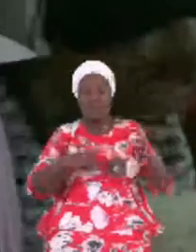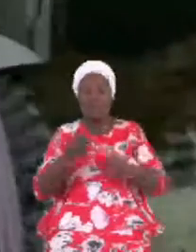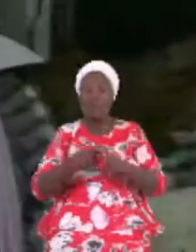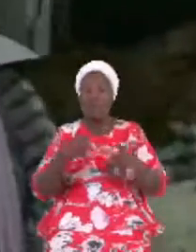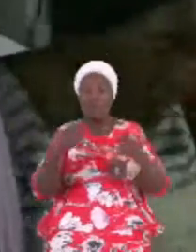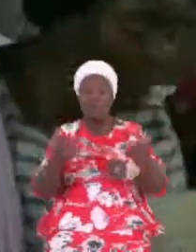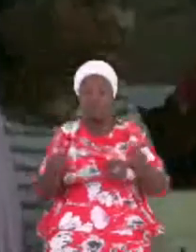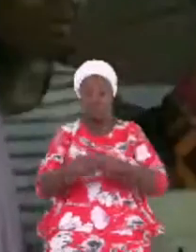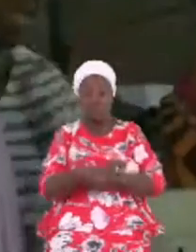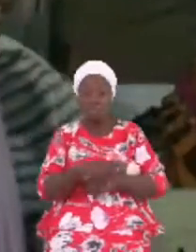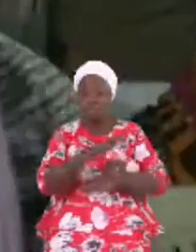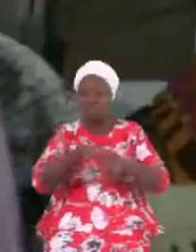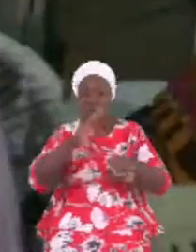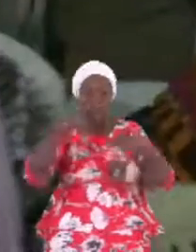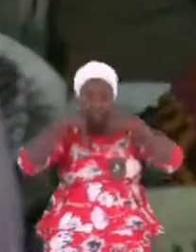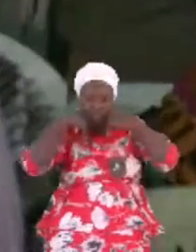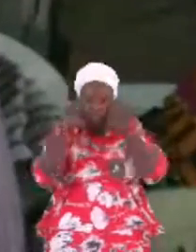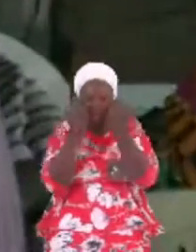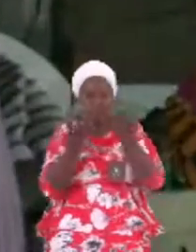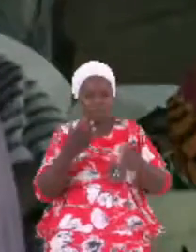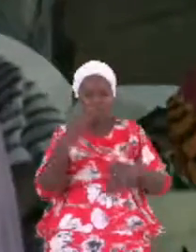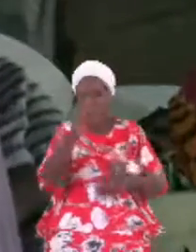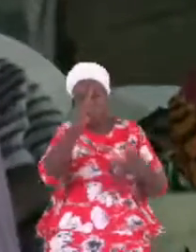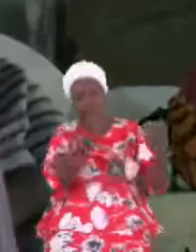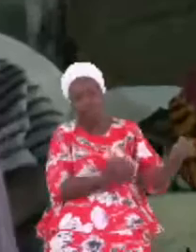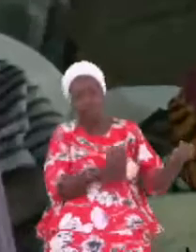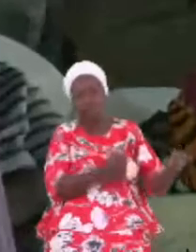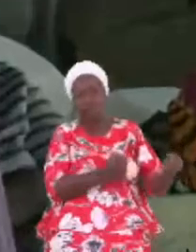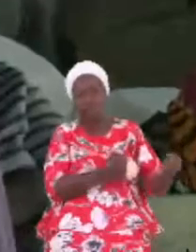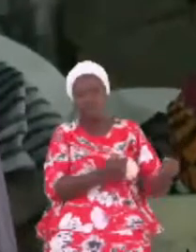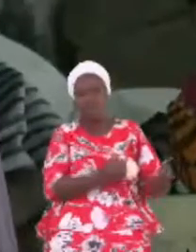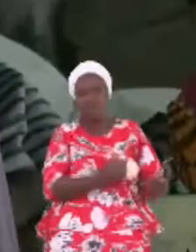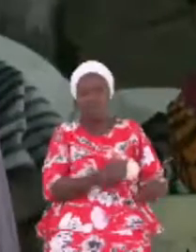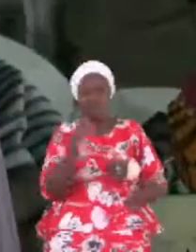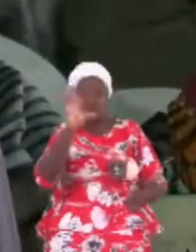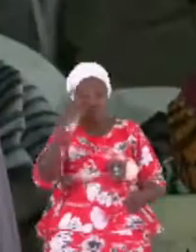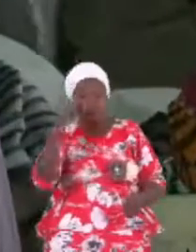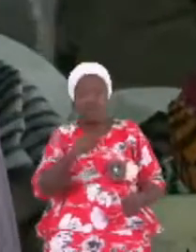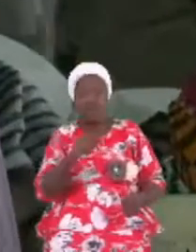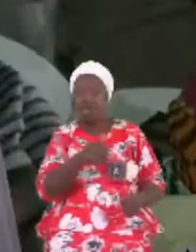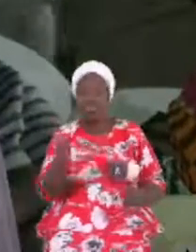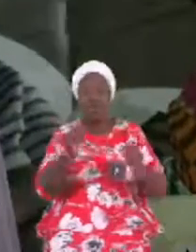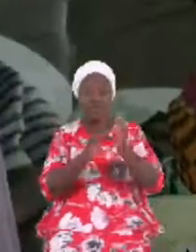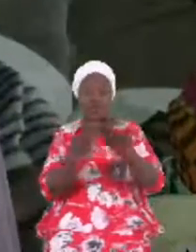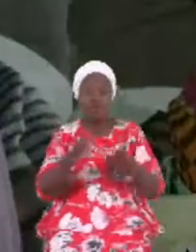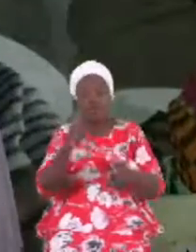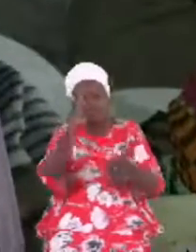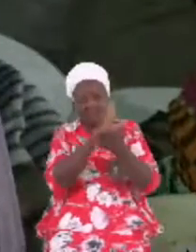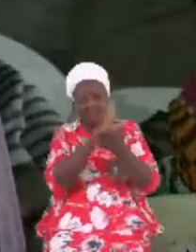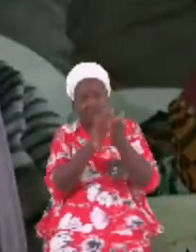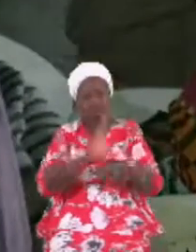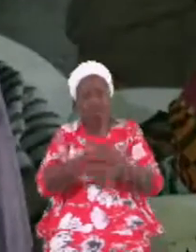N'aie pas honte de ta foi. Trouve une église biblique et communie avec le peuple de